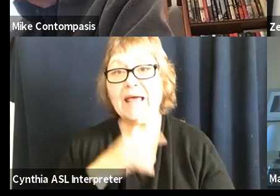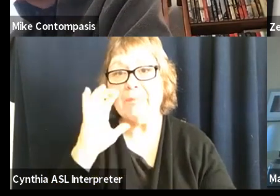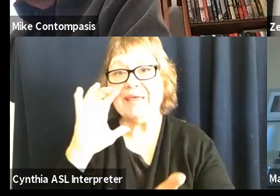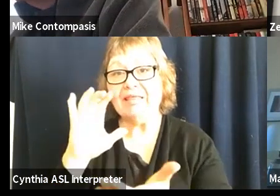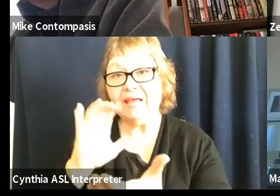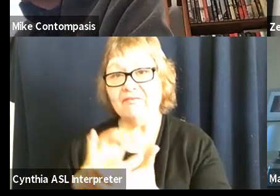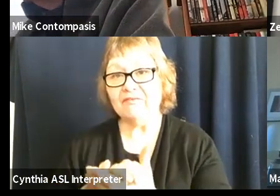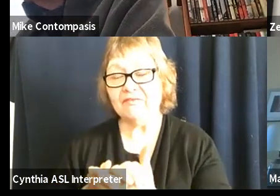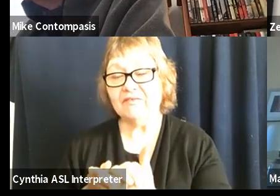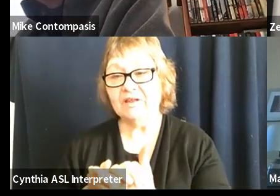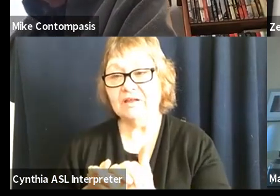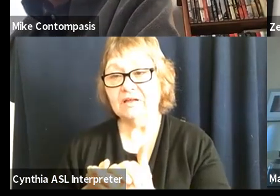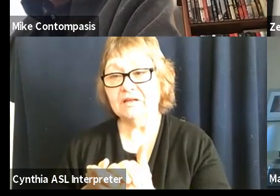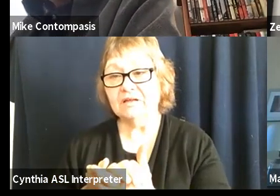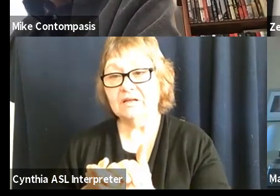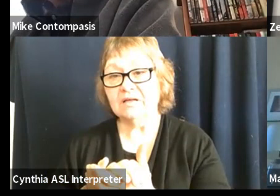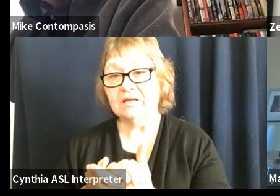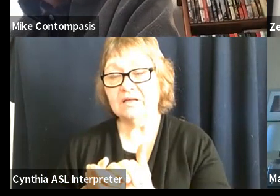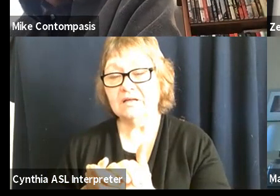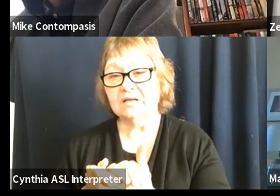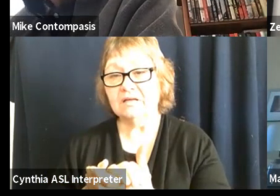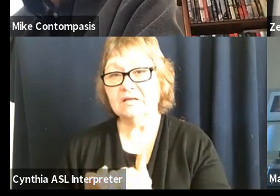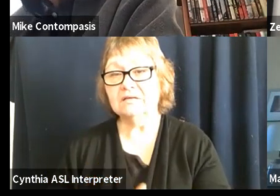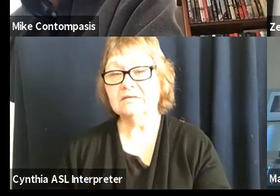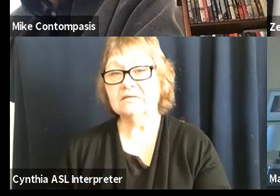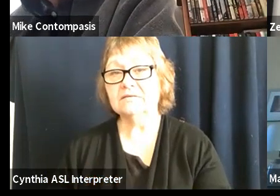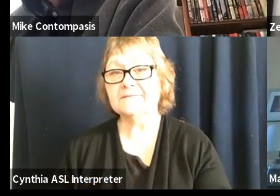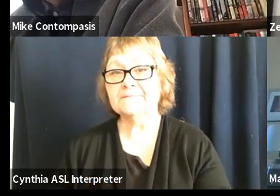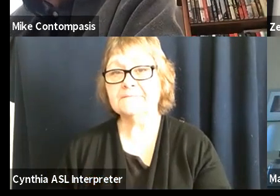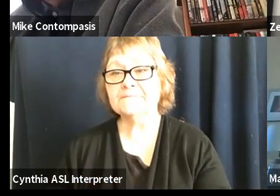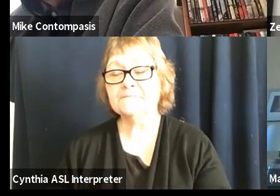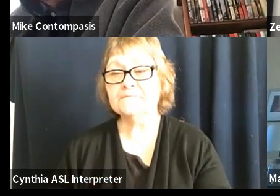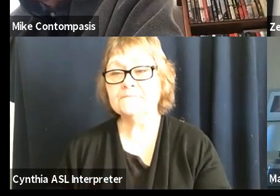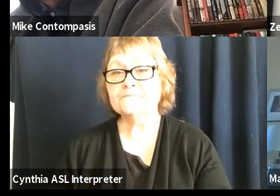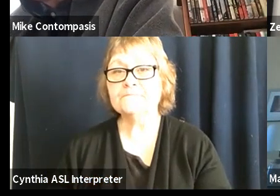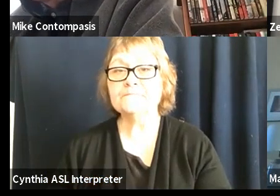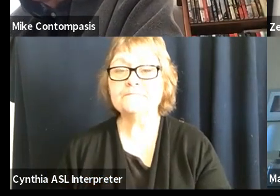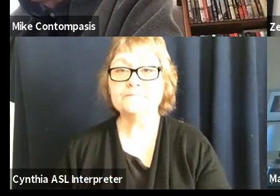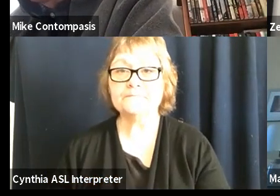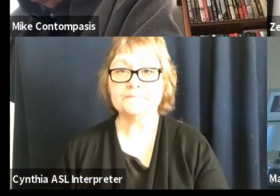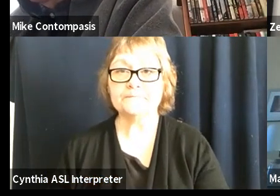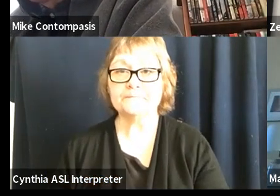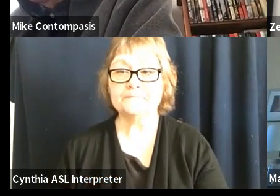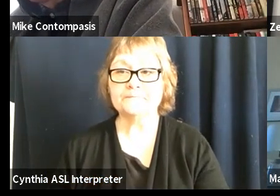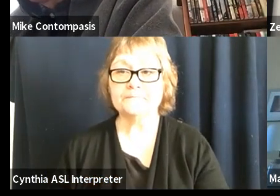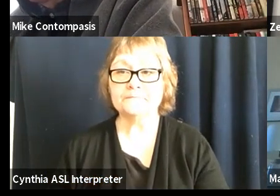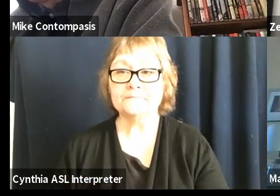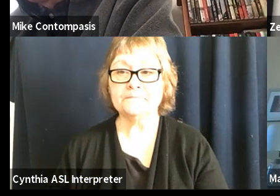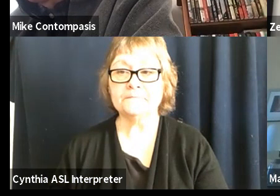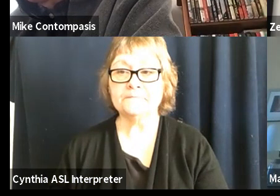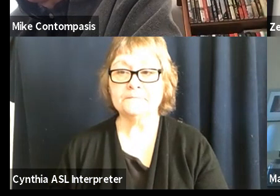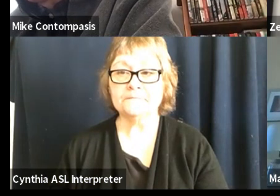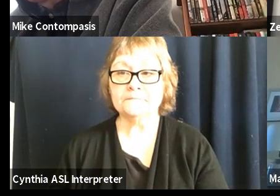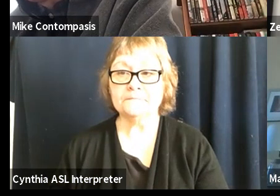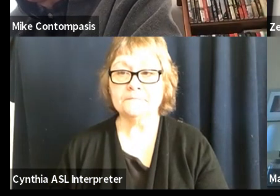呢幾間學校咧係有。更加好的資源，所有好的有能力的小朋友都會在